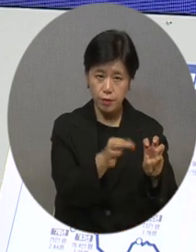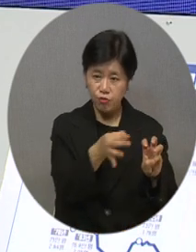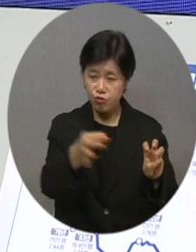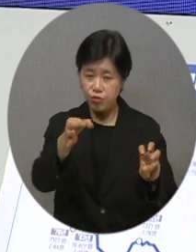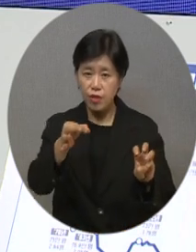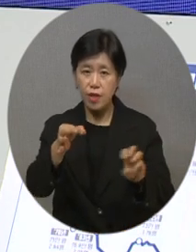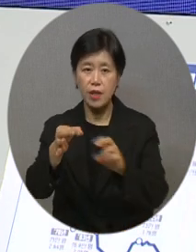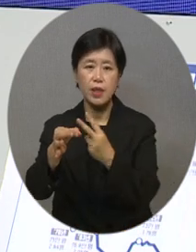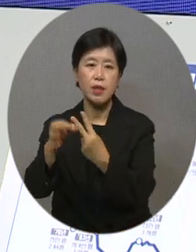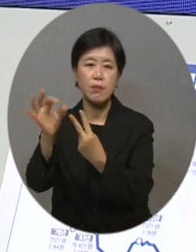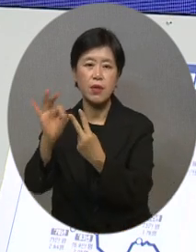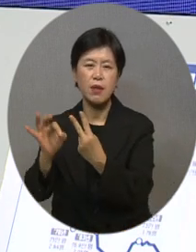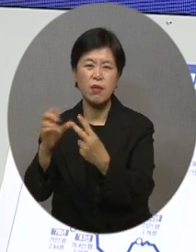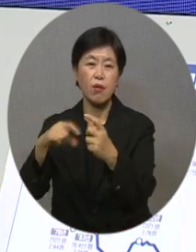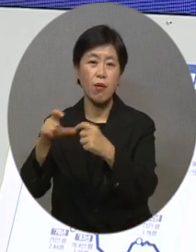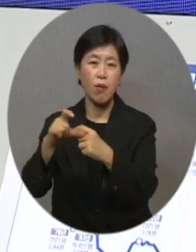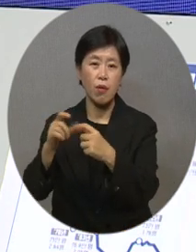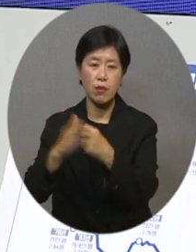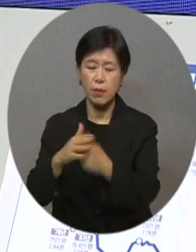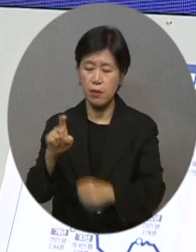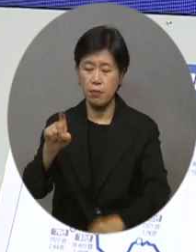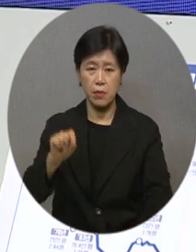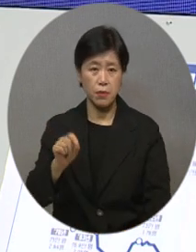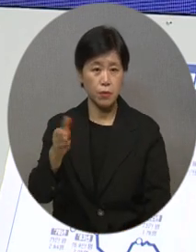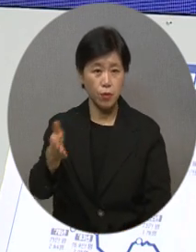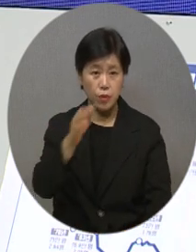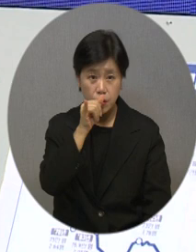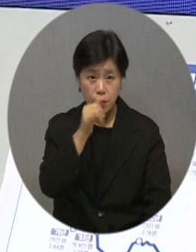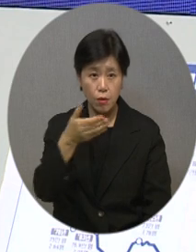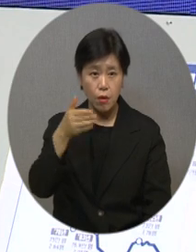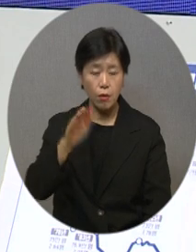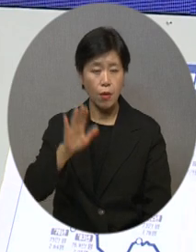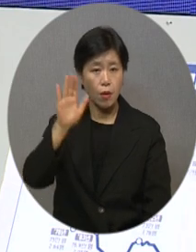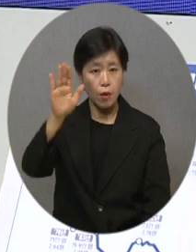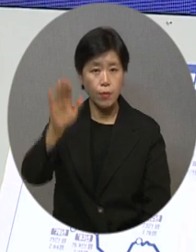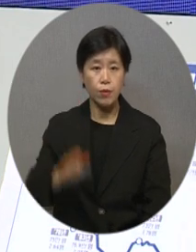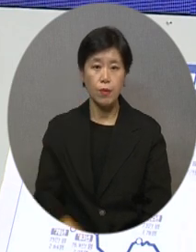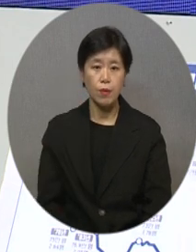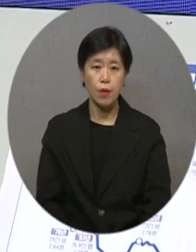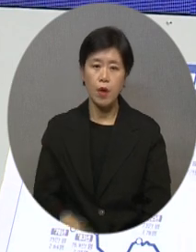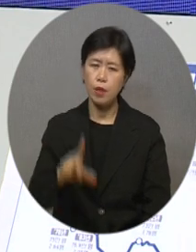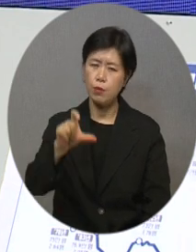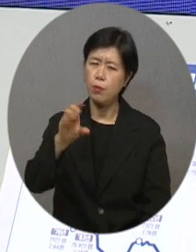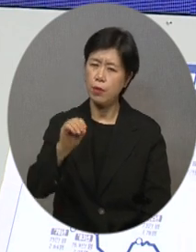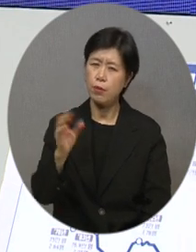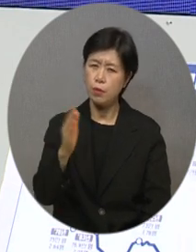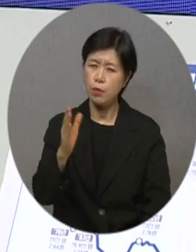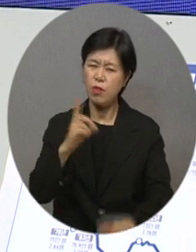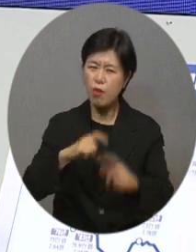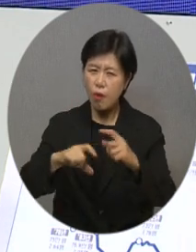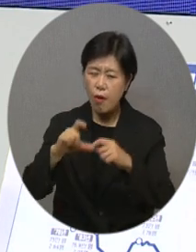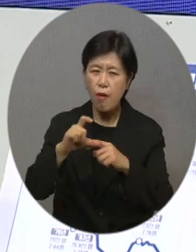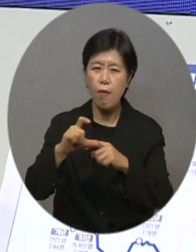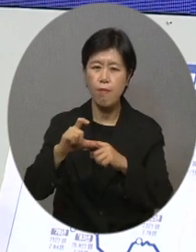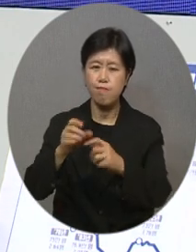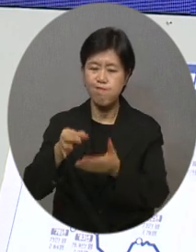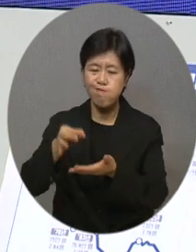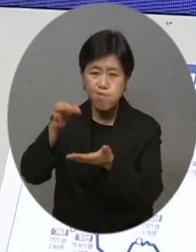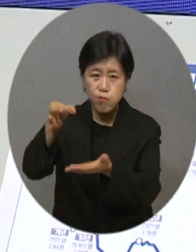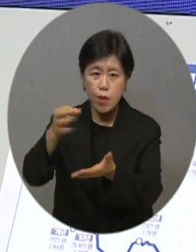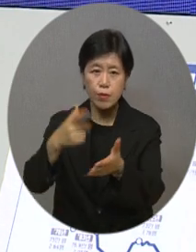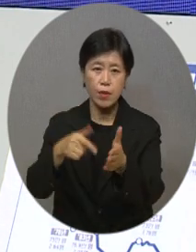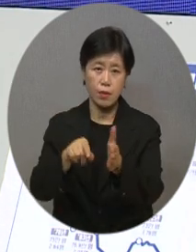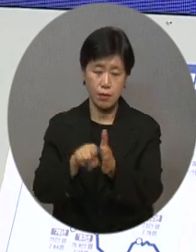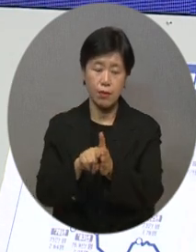나머지 3% 올라가게 되면 제가 생각할 때는 앞으로도 15만 명 정도는 또 올라갈 수가 있다. 그만큼 많은 분들이